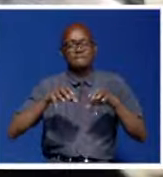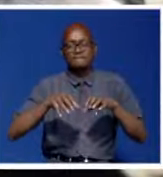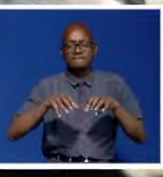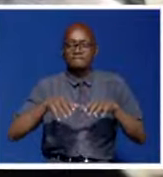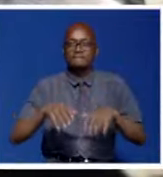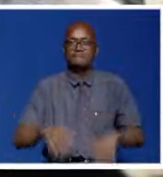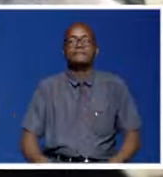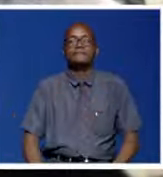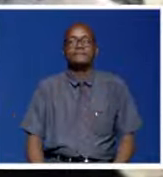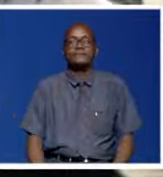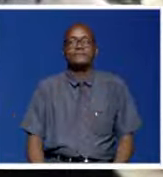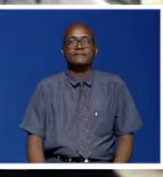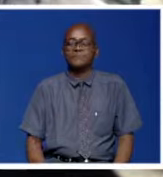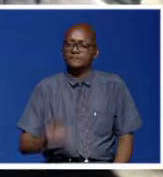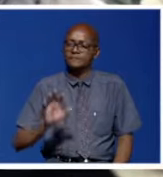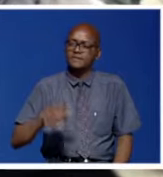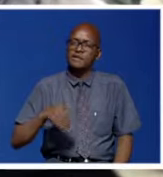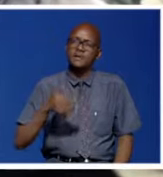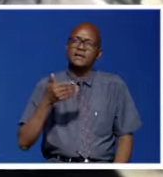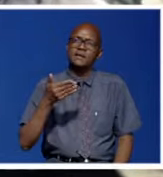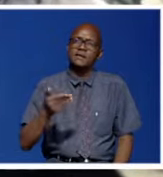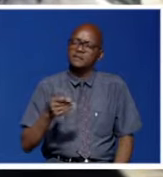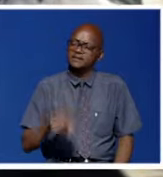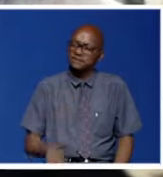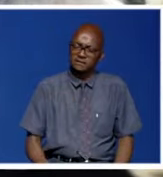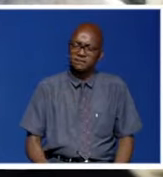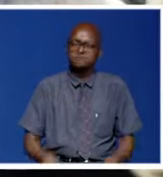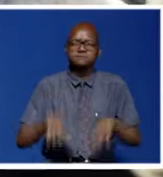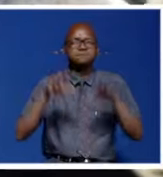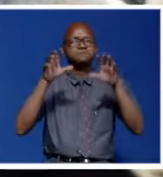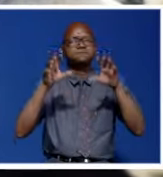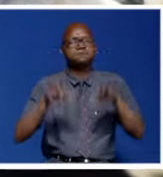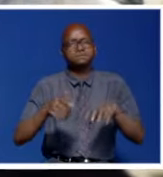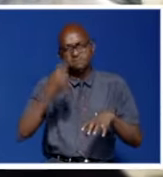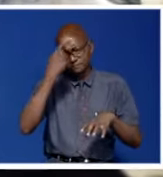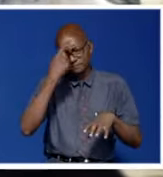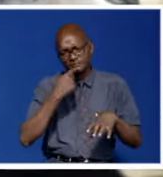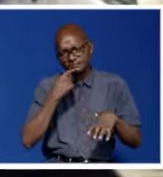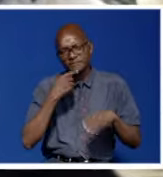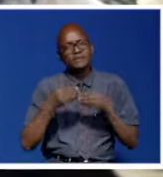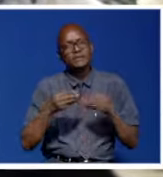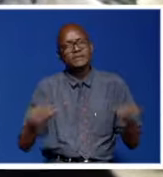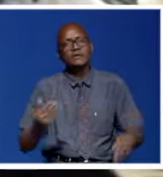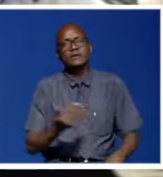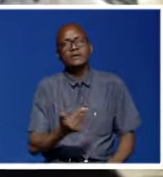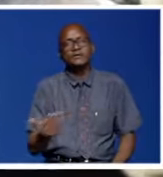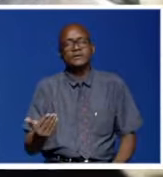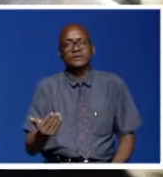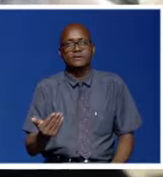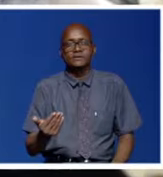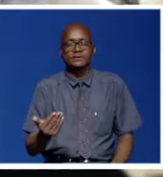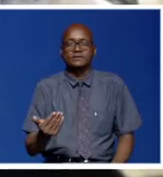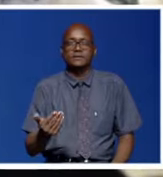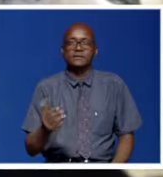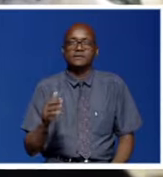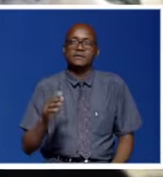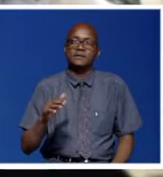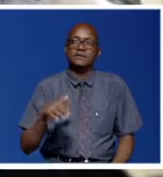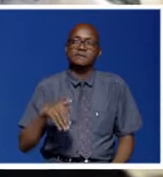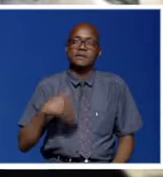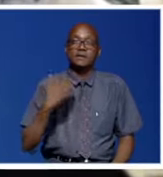mvua kunyesha, tukaanza kuulizana mbona hao watoto wamechelewa. Basi tukao tuko hapa tunaulizana, lakini muda si mrefu